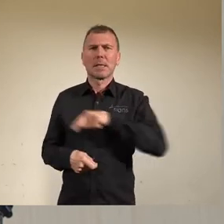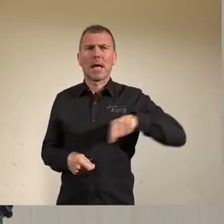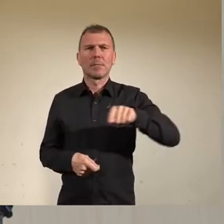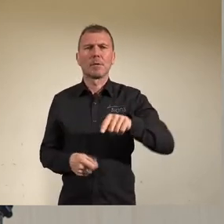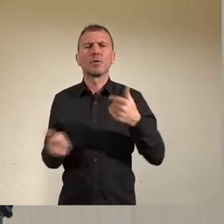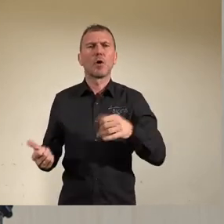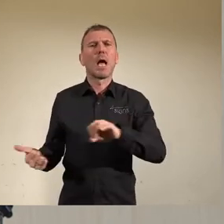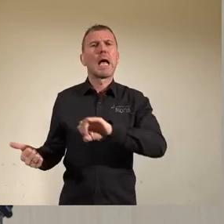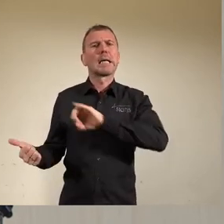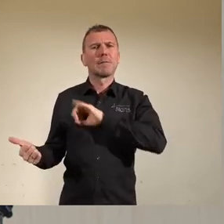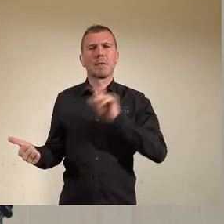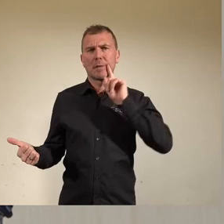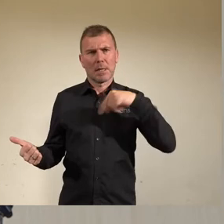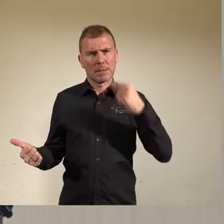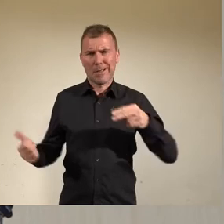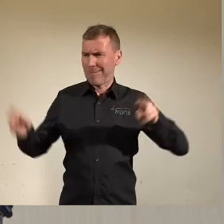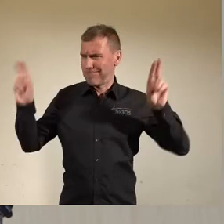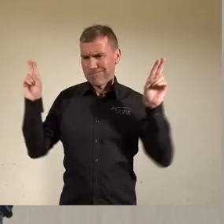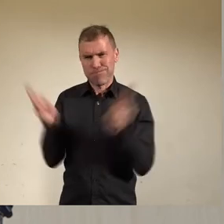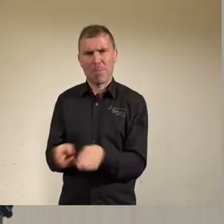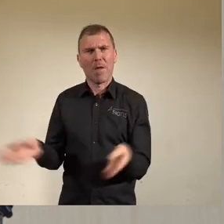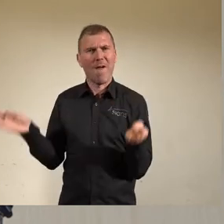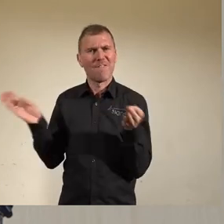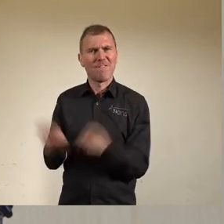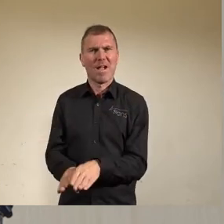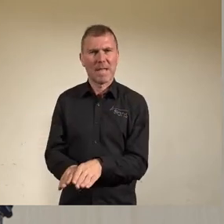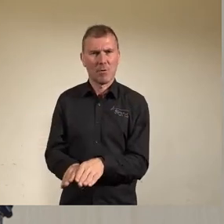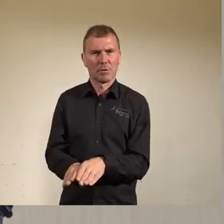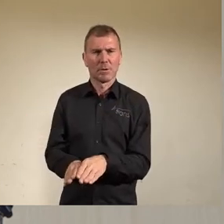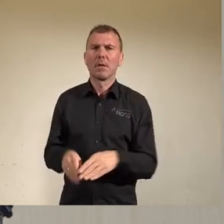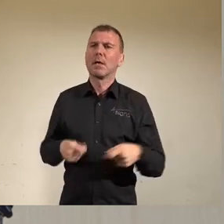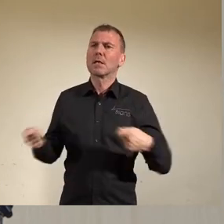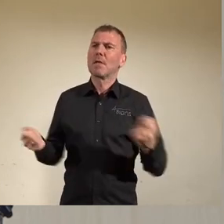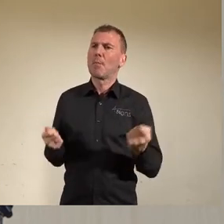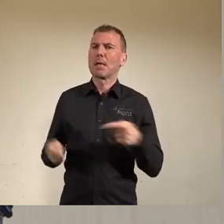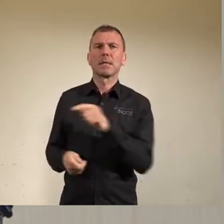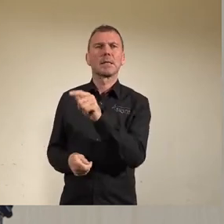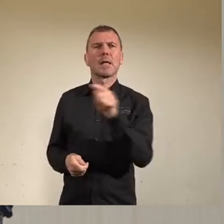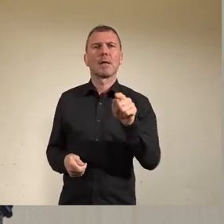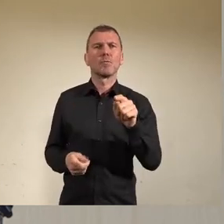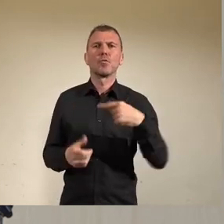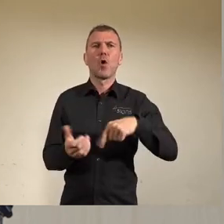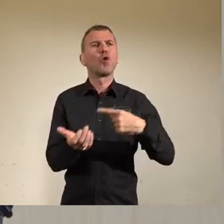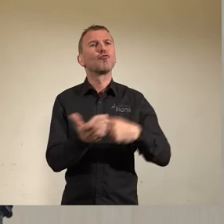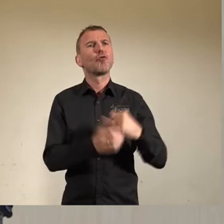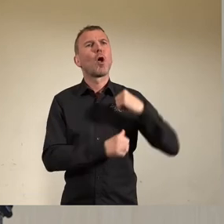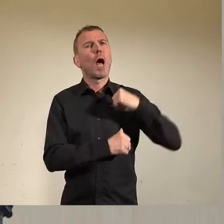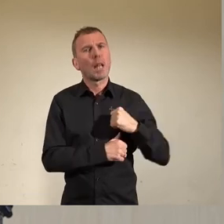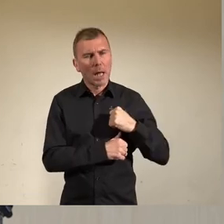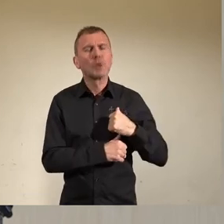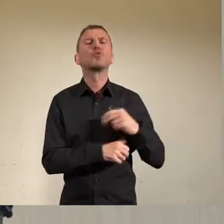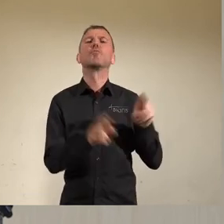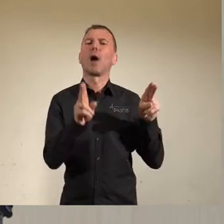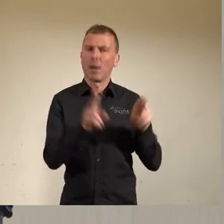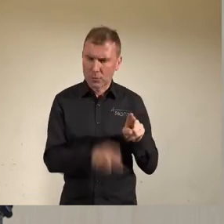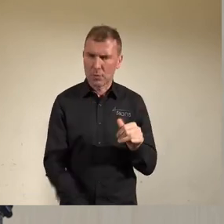Die Gewinne werden in den nächsten Jahren massiv ausfallen. Die Gewerbetreibenden werden von der Steuerlast zwar